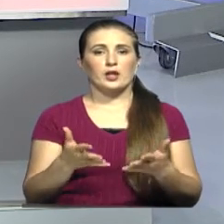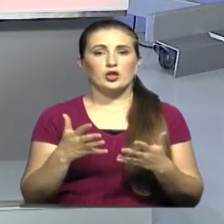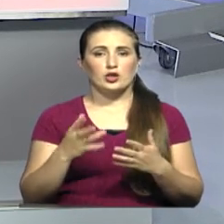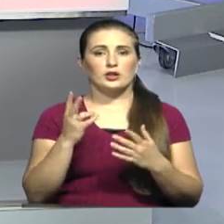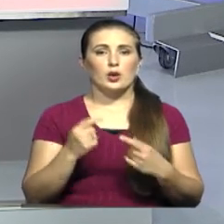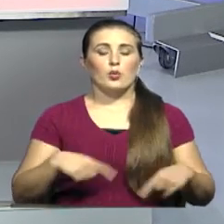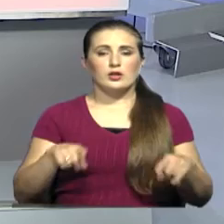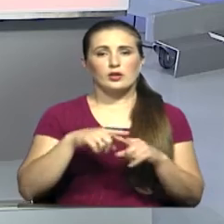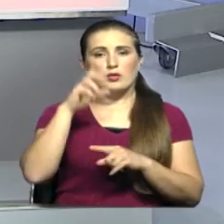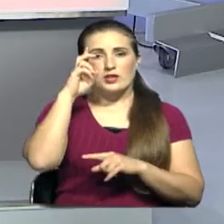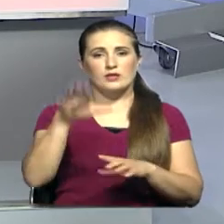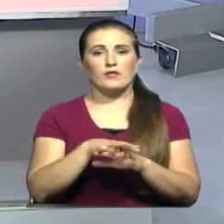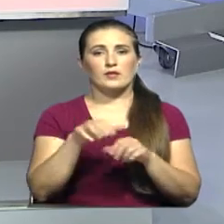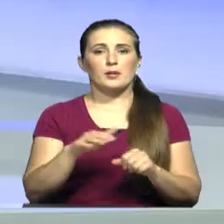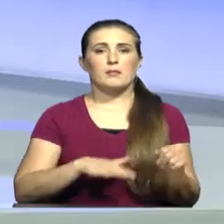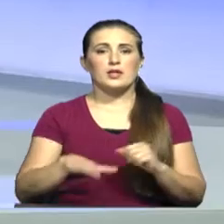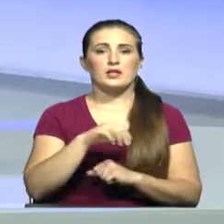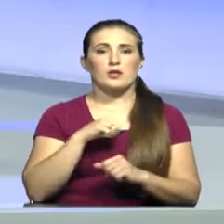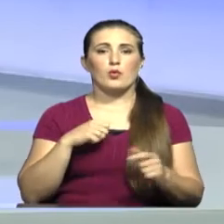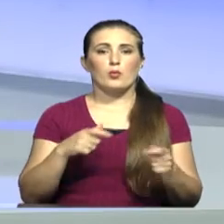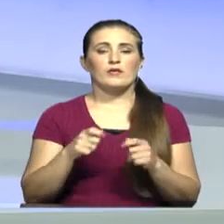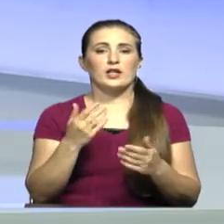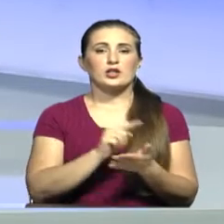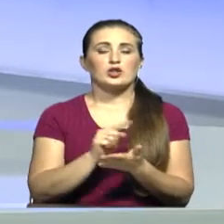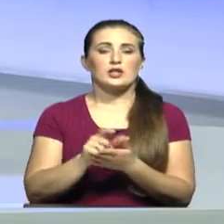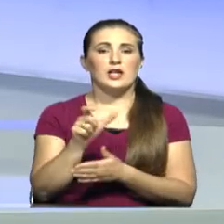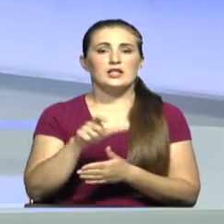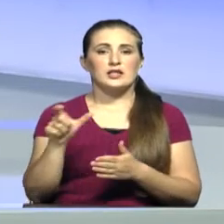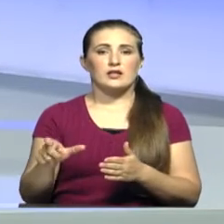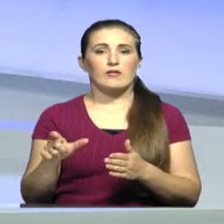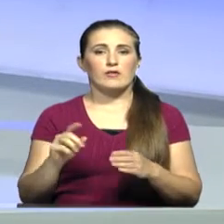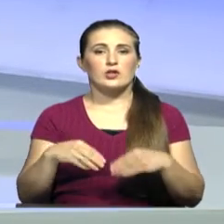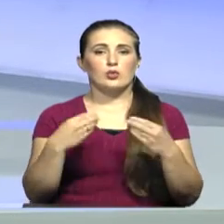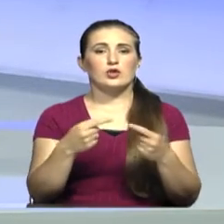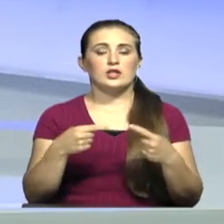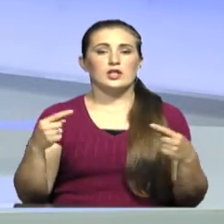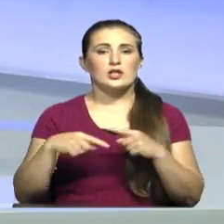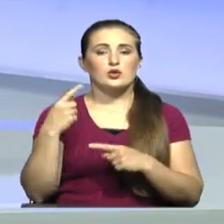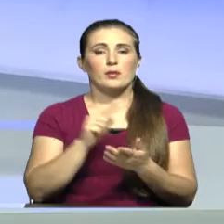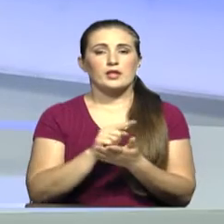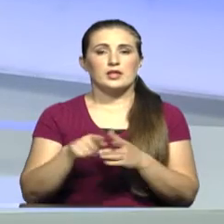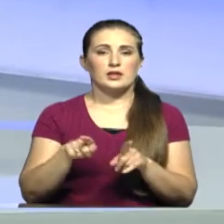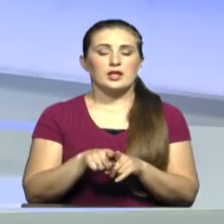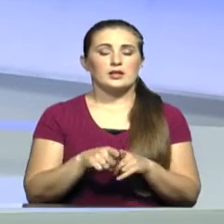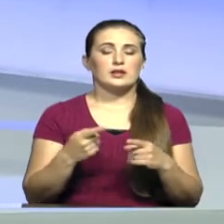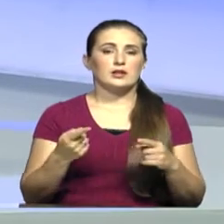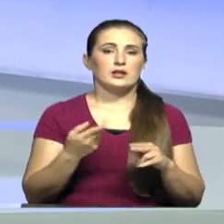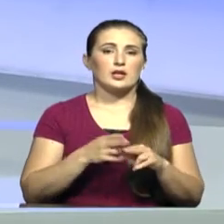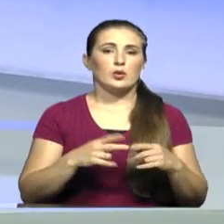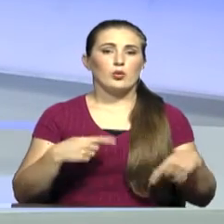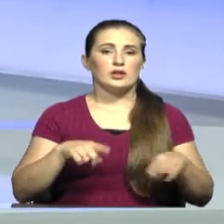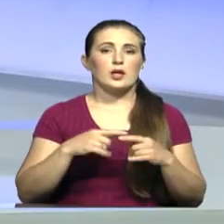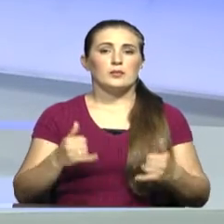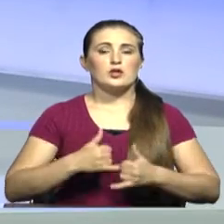органы государственной власти, местного самоуправления и их должностные лица возложены следующие обязанности. Так, данные органы обеспечивают